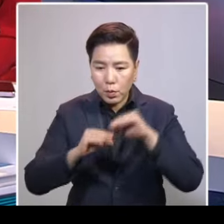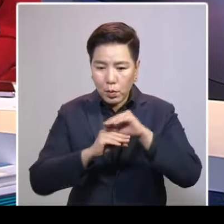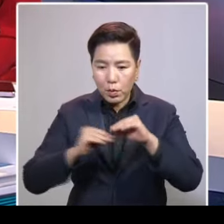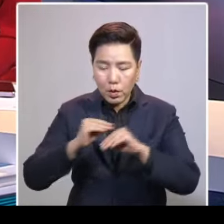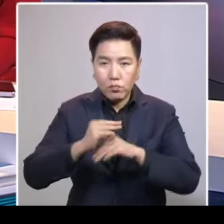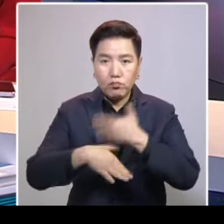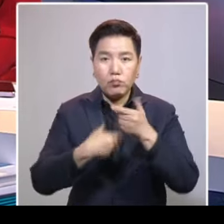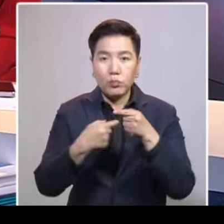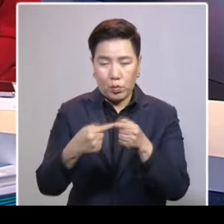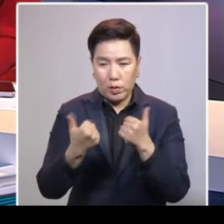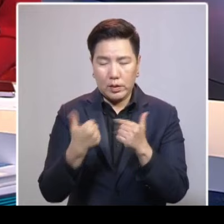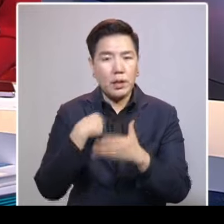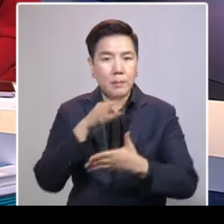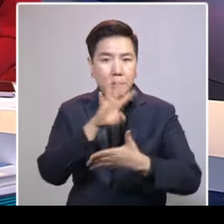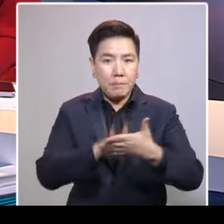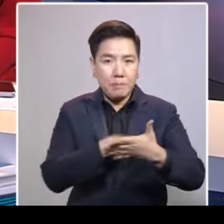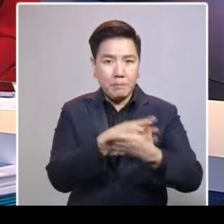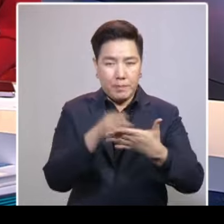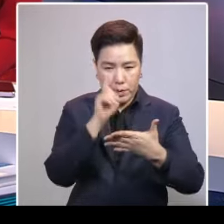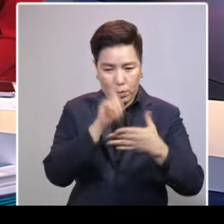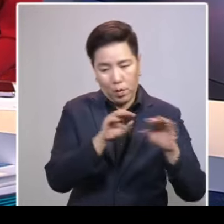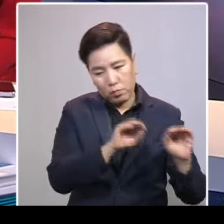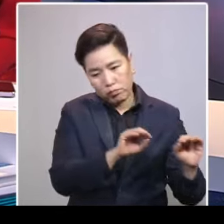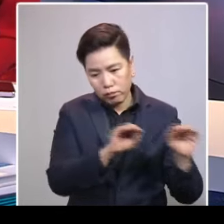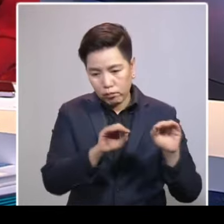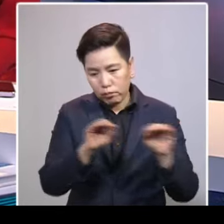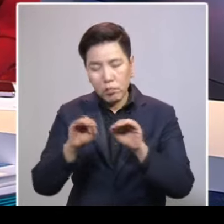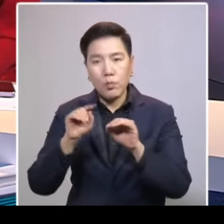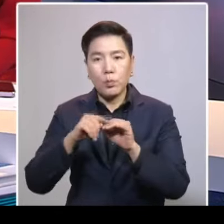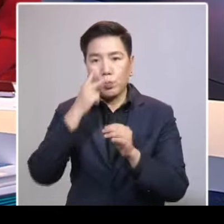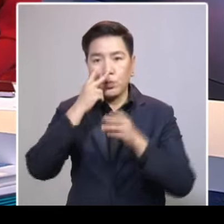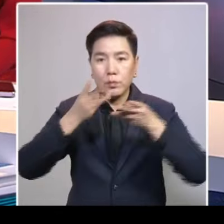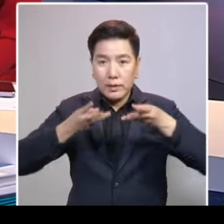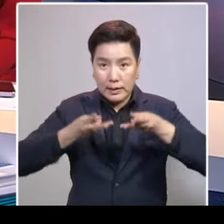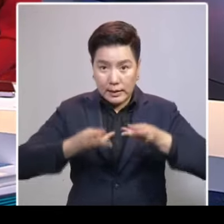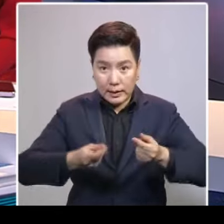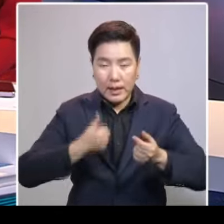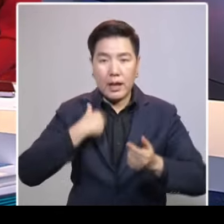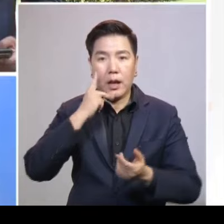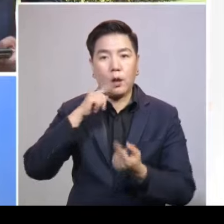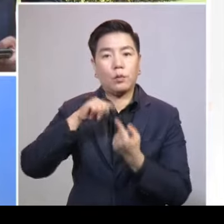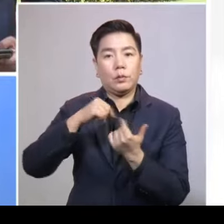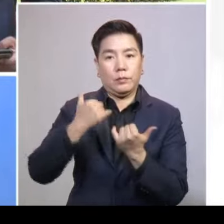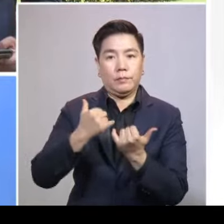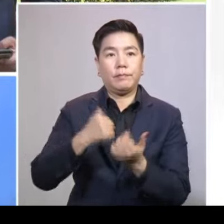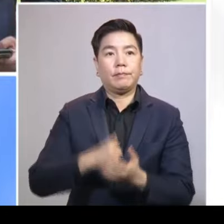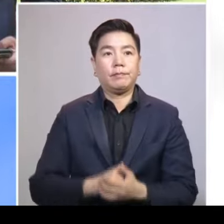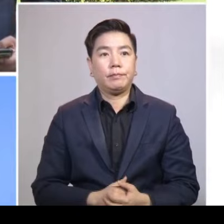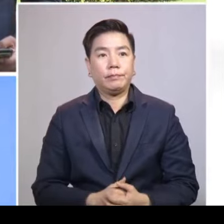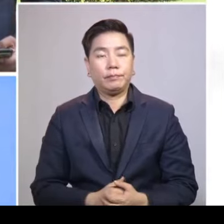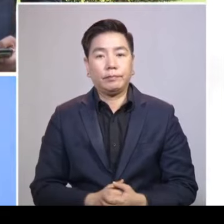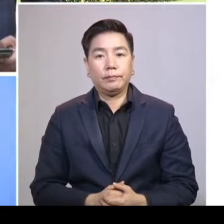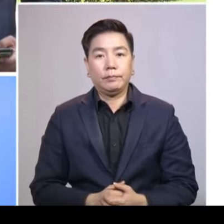ม้ว่าล่าสุดเนี่ยไทม์ไลน์อาจจะต้องเลื่อนออกไปก่อนนะฮ ะ ติดตามรายละเอียดครับจากคุณพิษณุแป้นวงกันครับ